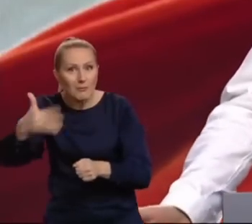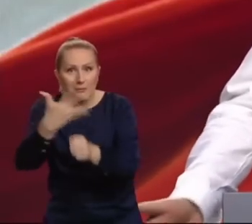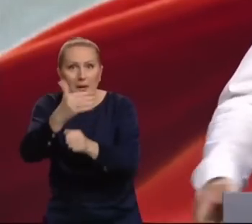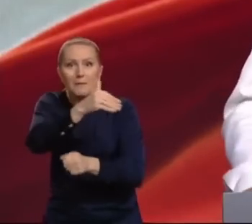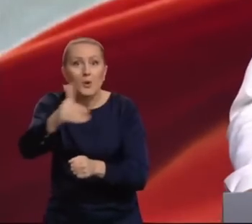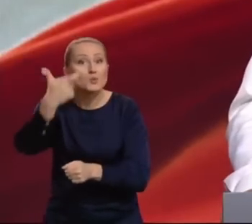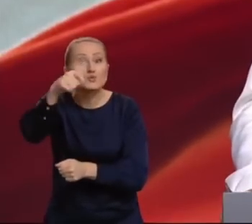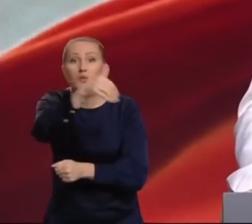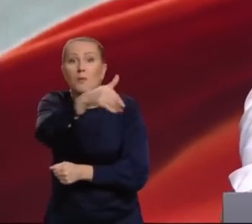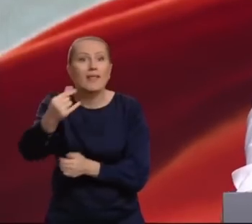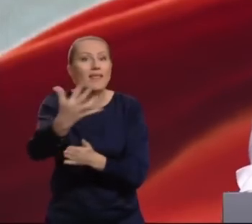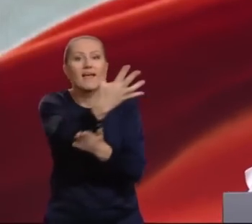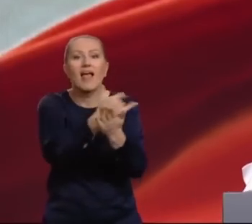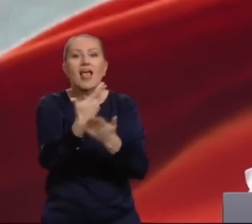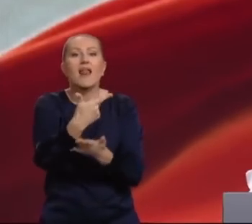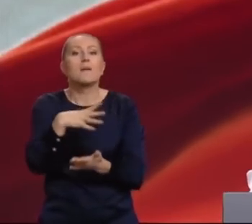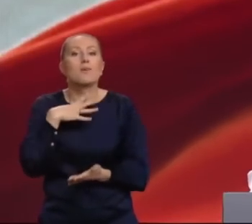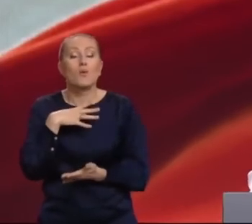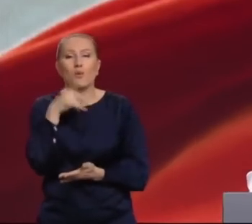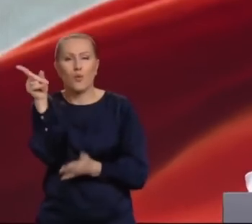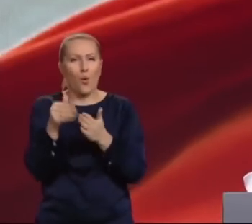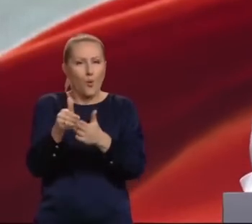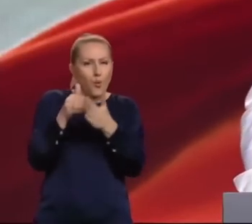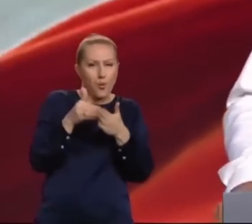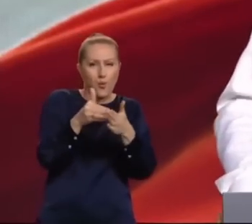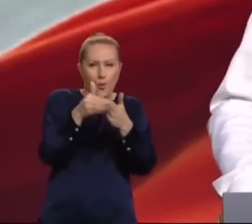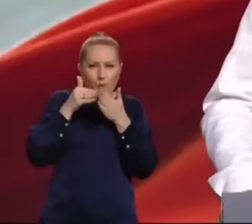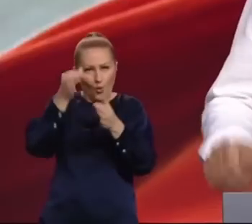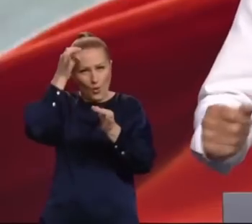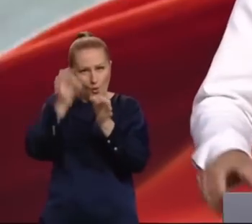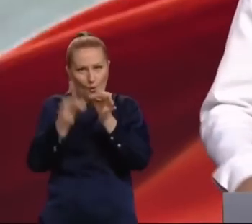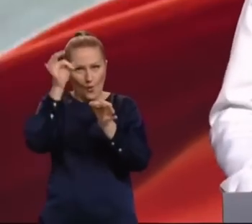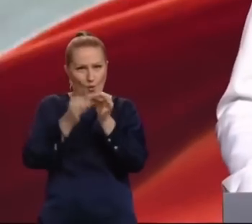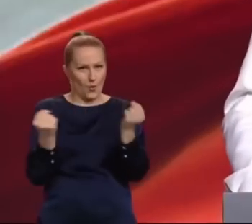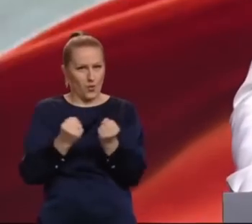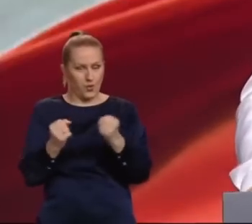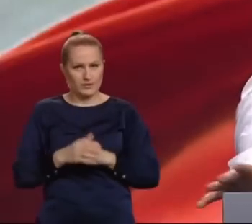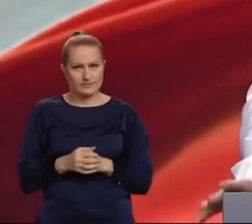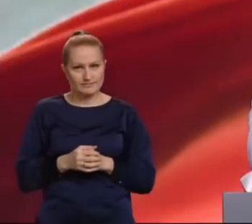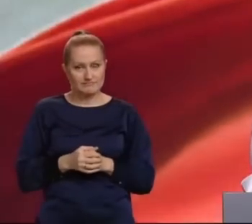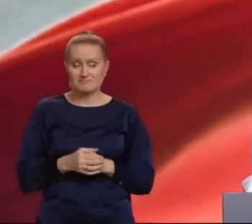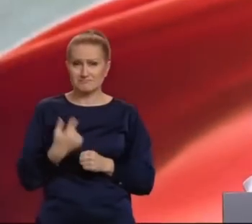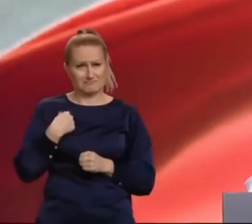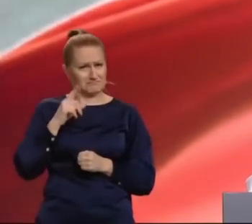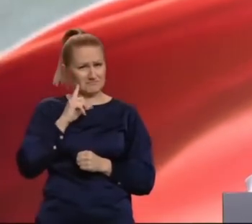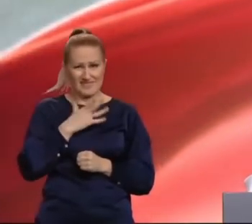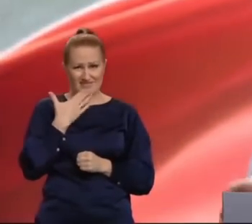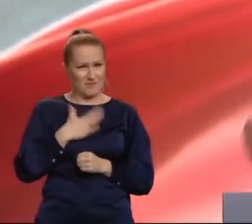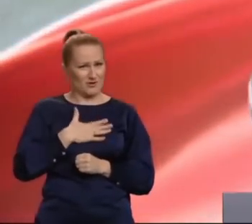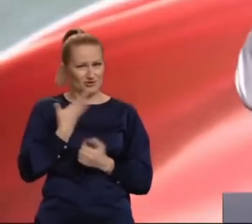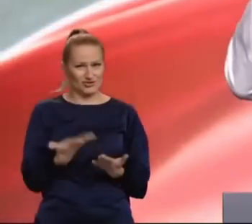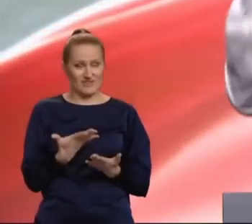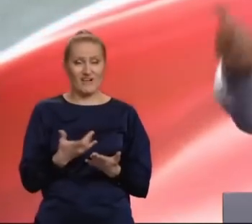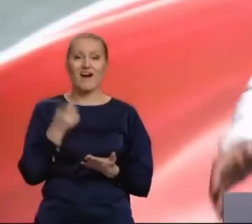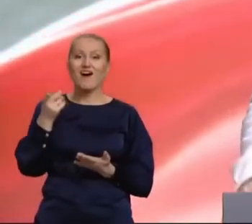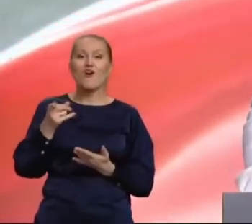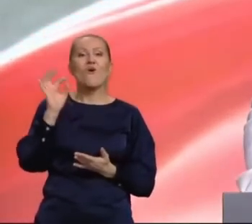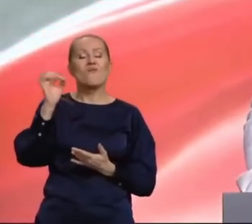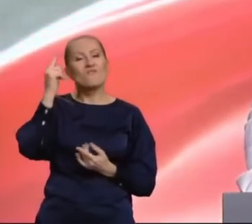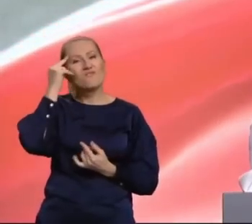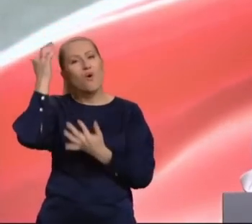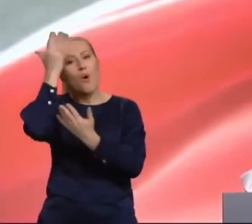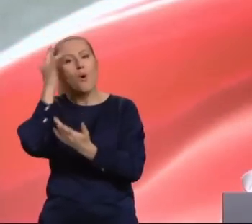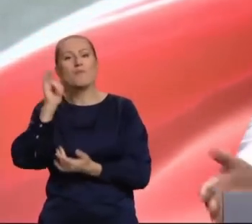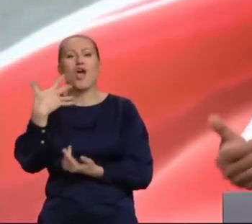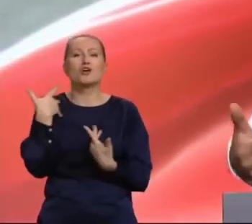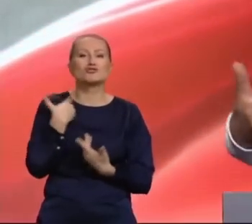100 milionów? Ukrywa pan to bardzo, bardzo zawzięcie i nie dziwię się, że pańskie wyobrażenie o tym, jak